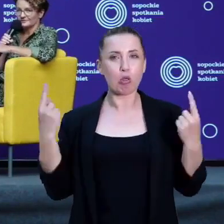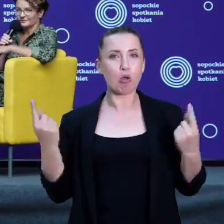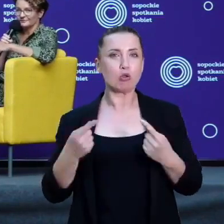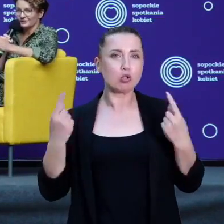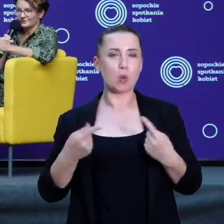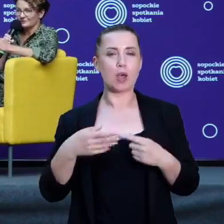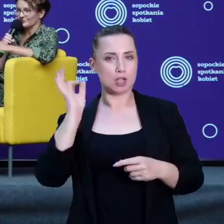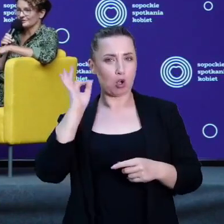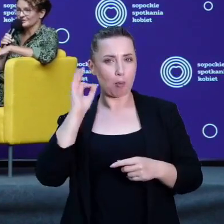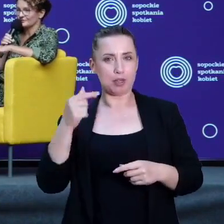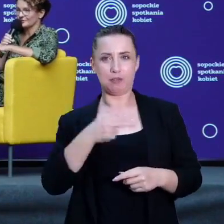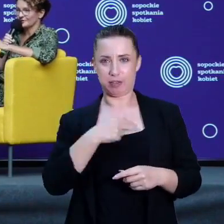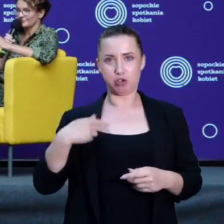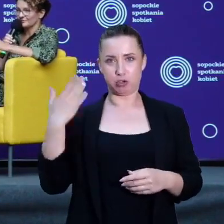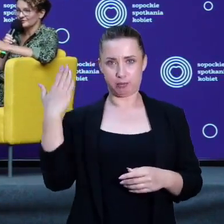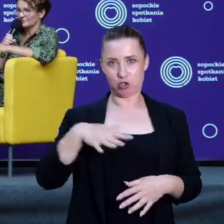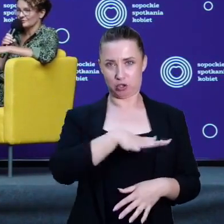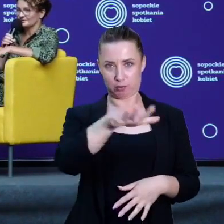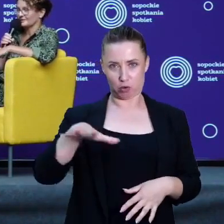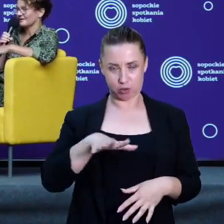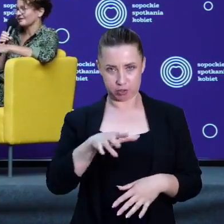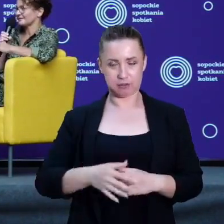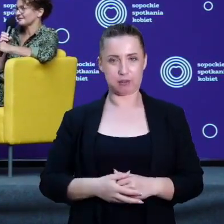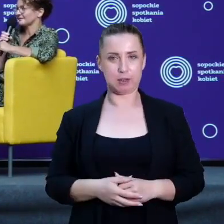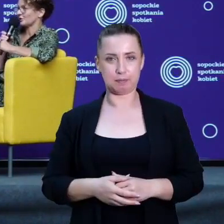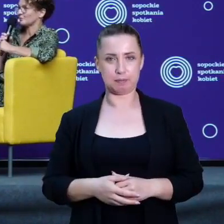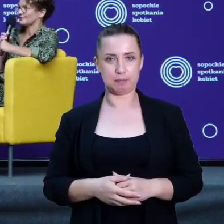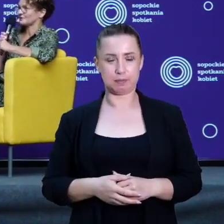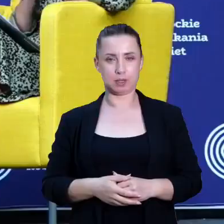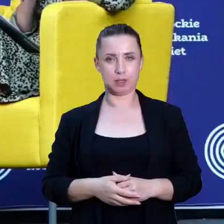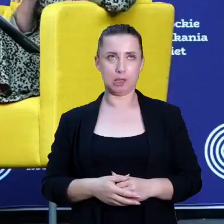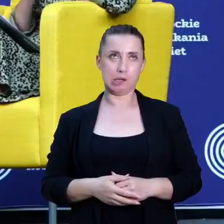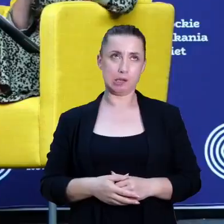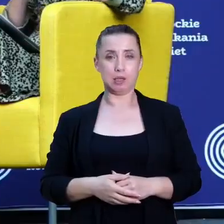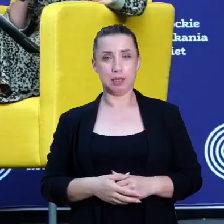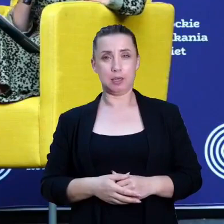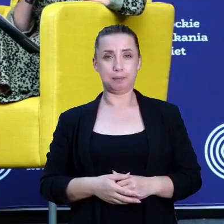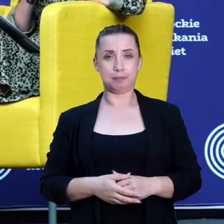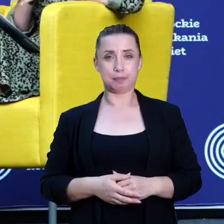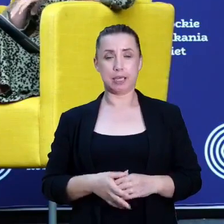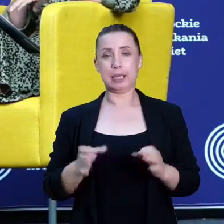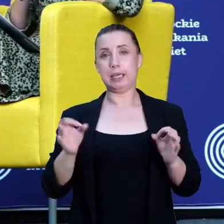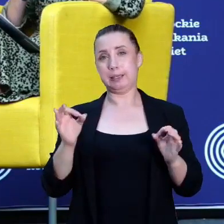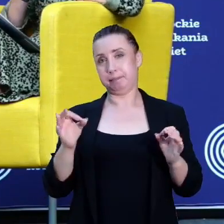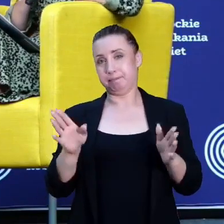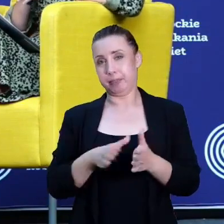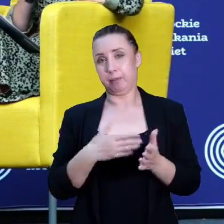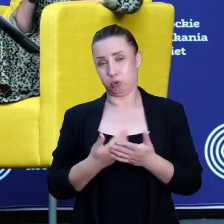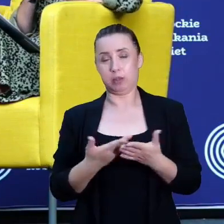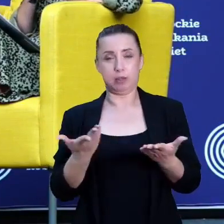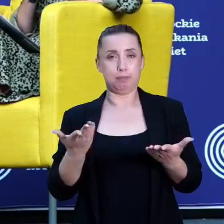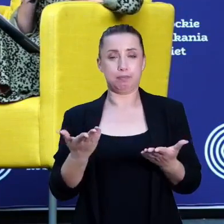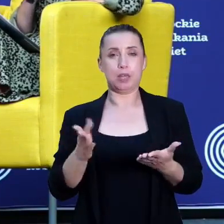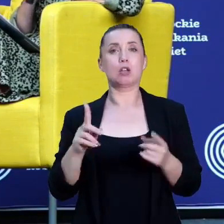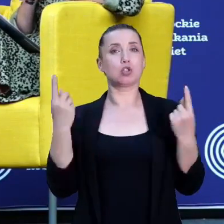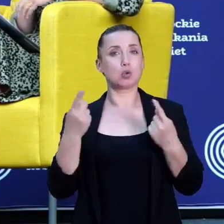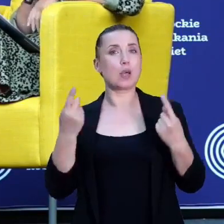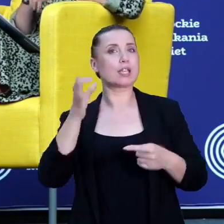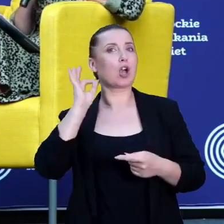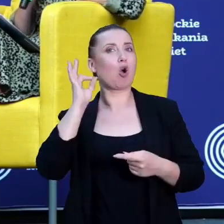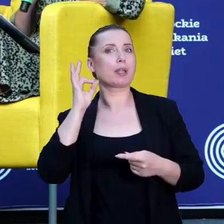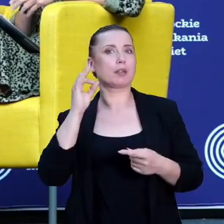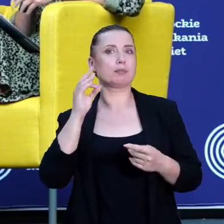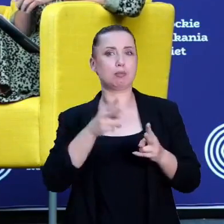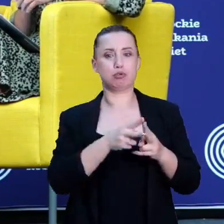kobiet w naszym społeczeństwie i pewnie sytuacja kobiet w pewnym wieku, tak, czy 50 plus, czy 60 plus